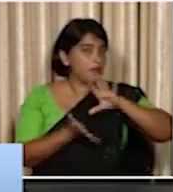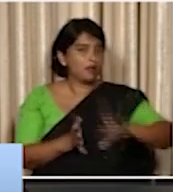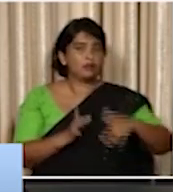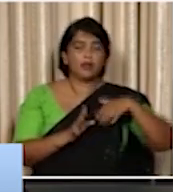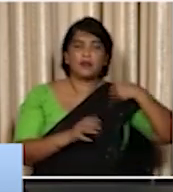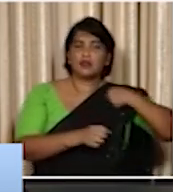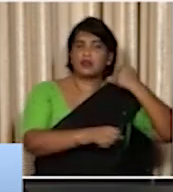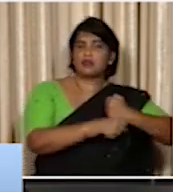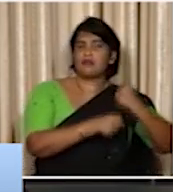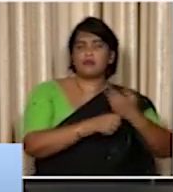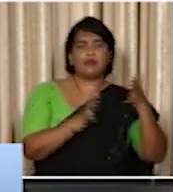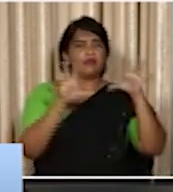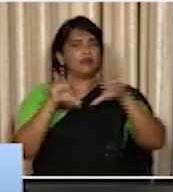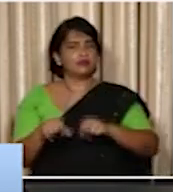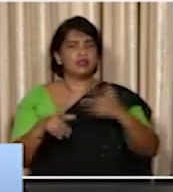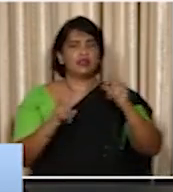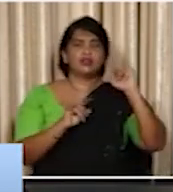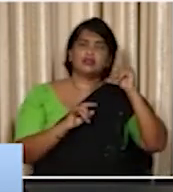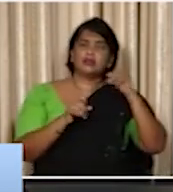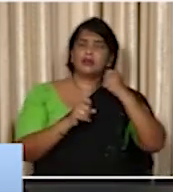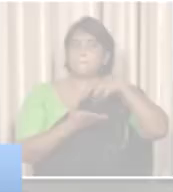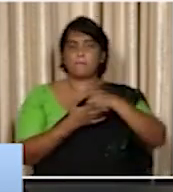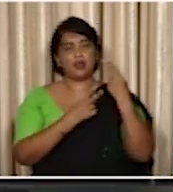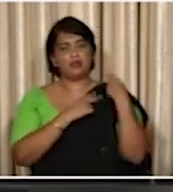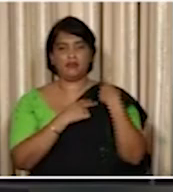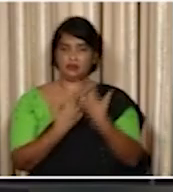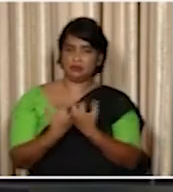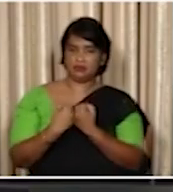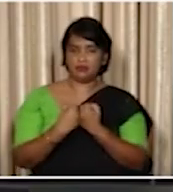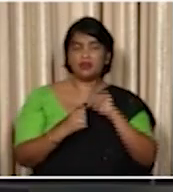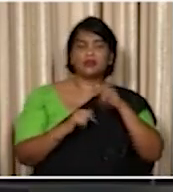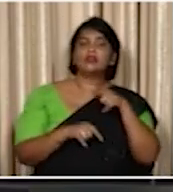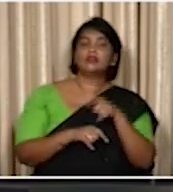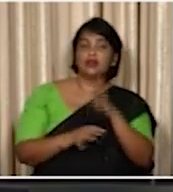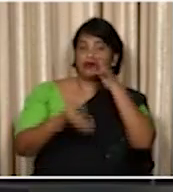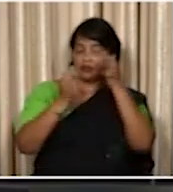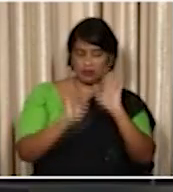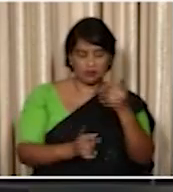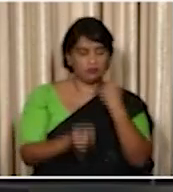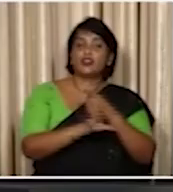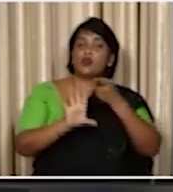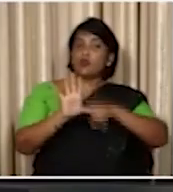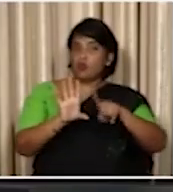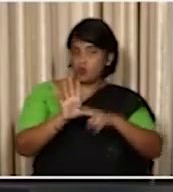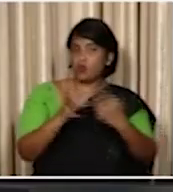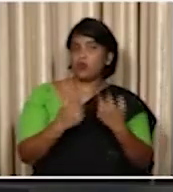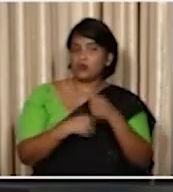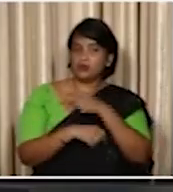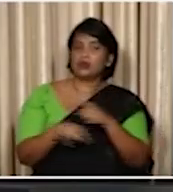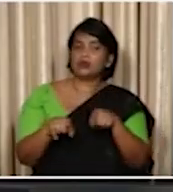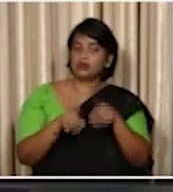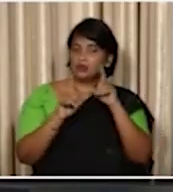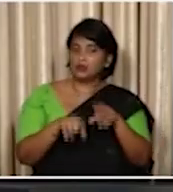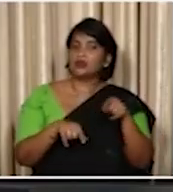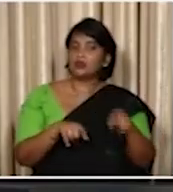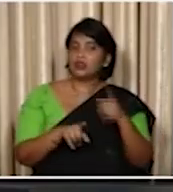ප්‍රධාන රජයටත් නෑ. සමහර ඒවා පළාත් සභාව වලින් බාර ගන්නවා. නමුත් ඒවා හරියාකාර පාලනය වෙන්නේ නෑ. ඒක නිසාම තමයි අපි